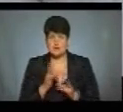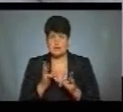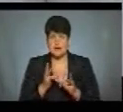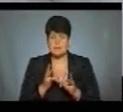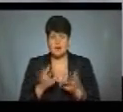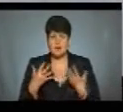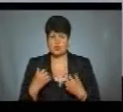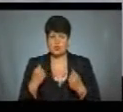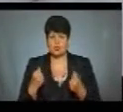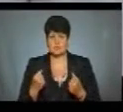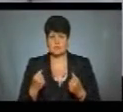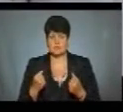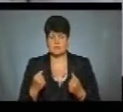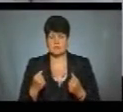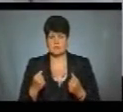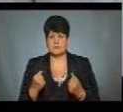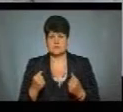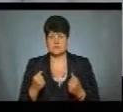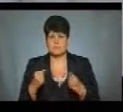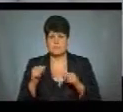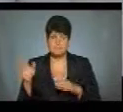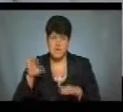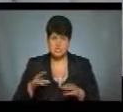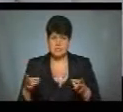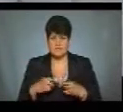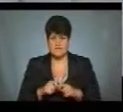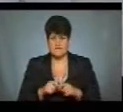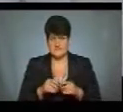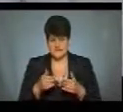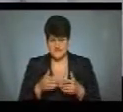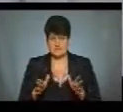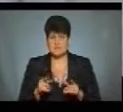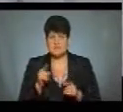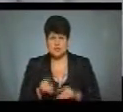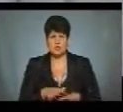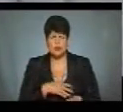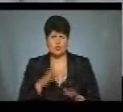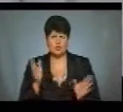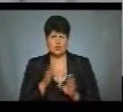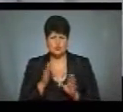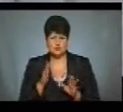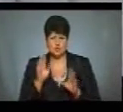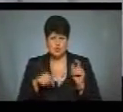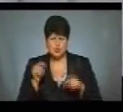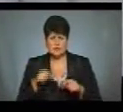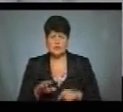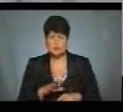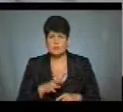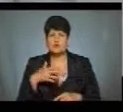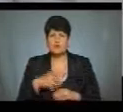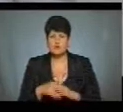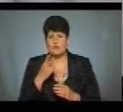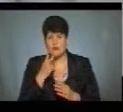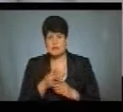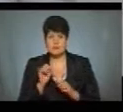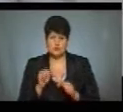пляжі, пляжі треба відкривати. Звичайно, після тих довготривалих дощів, які в нас були, ми розуміємо, що десь показники можуть